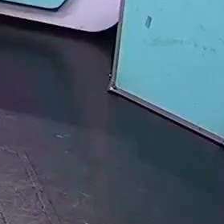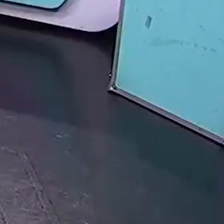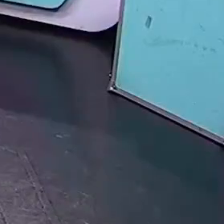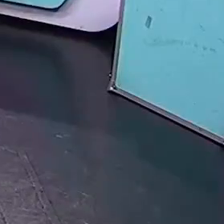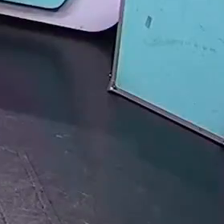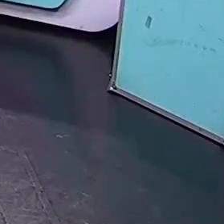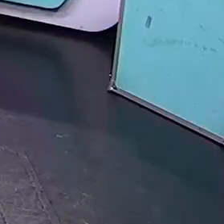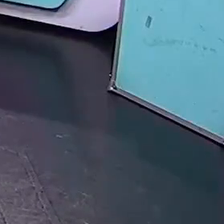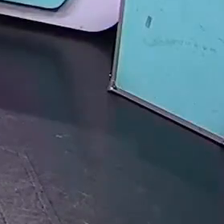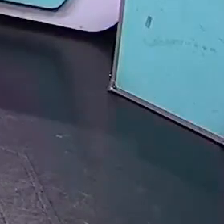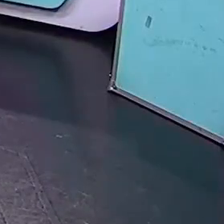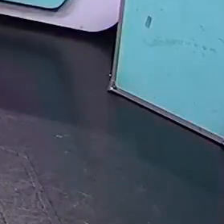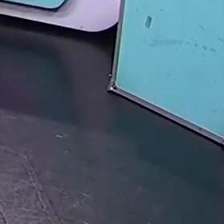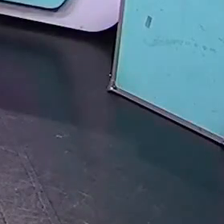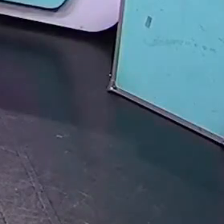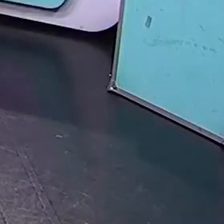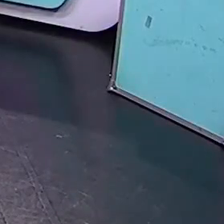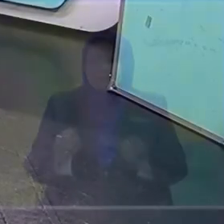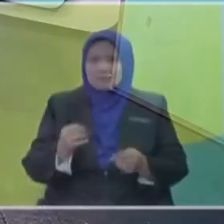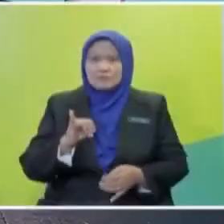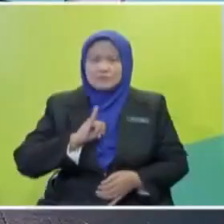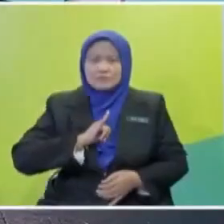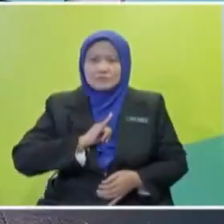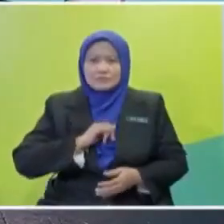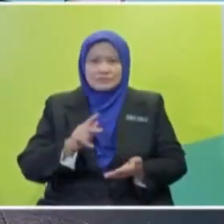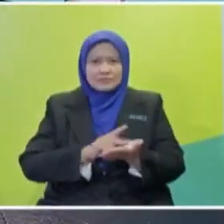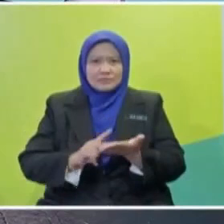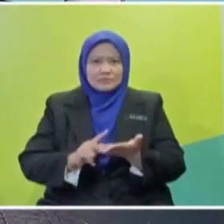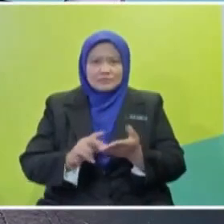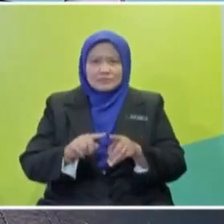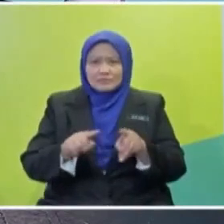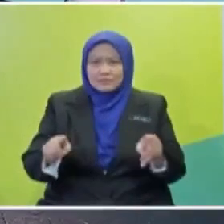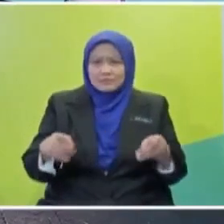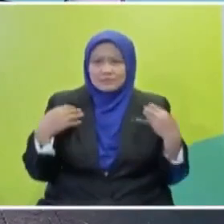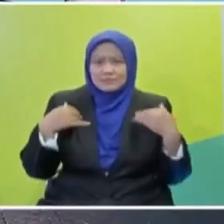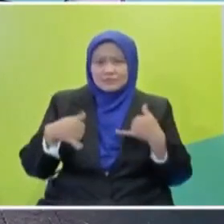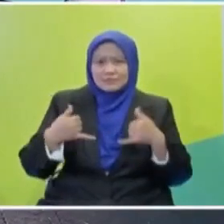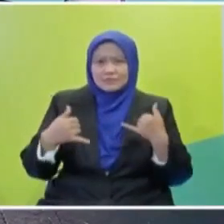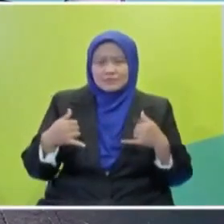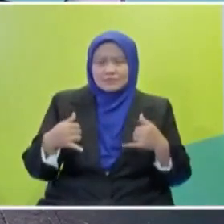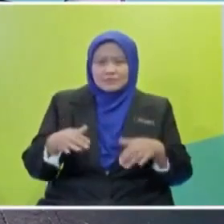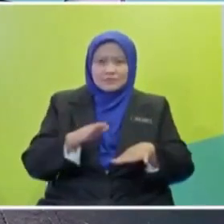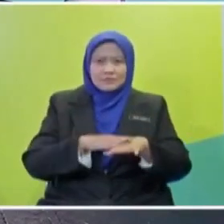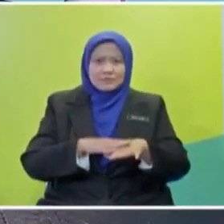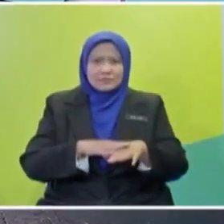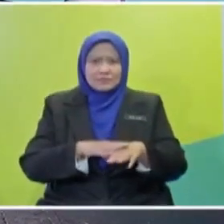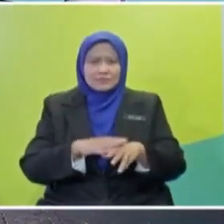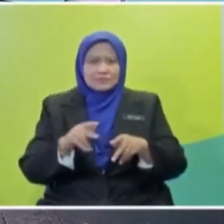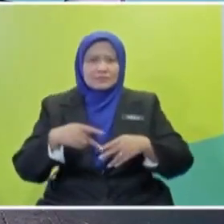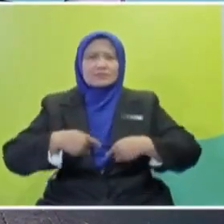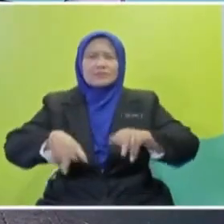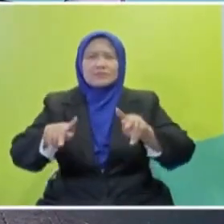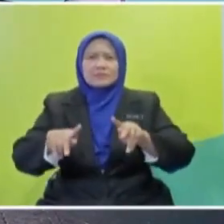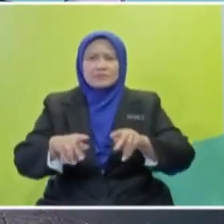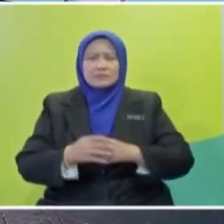Kakak, kan kakak suruh adik kemas tadi. Kenapa kakak biarkan permainan rata-rata? Susahlah adik nak kemas ni. Permainan? Mana